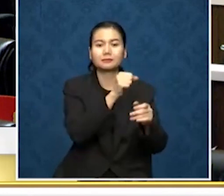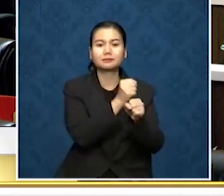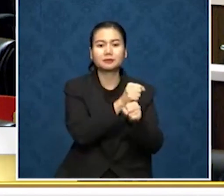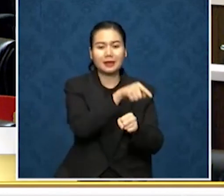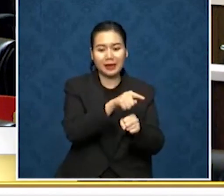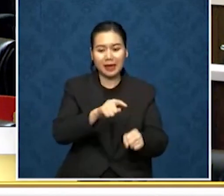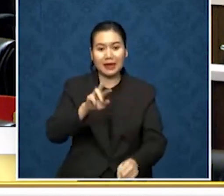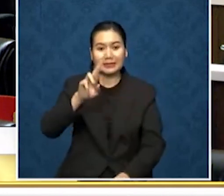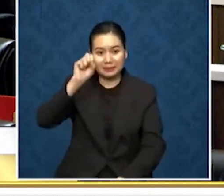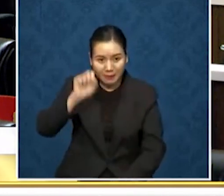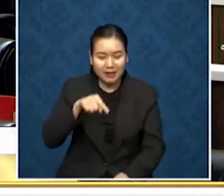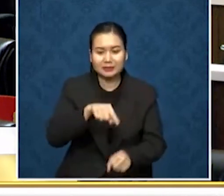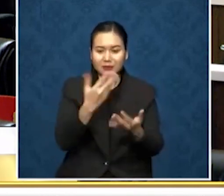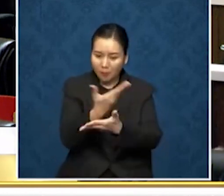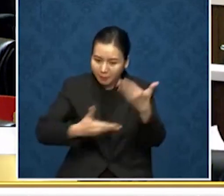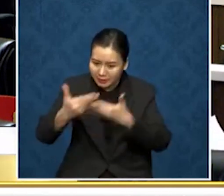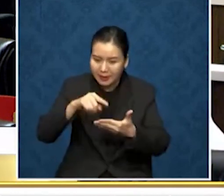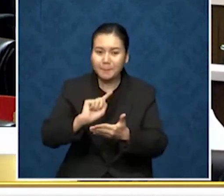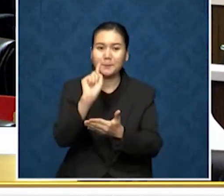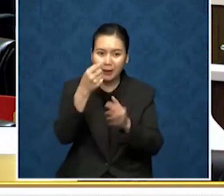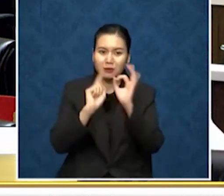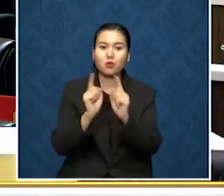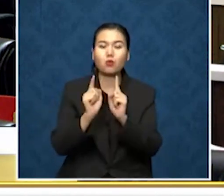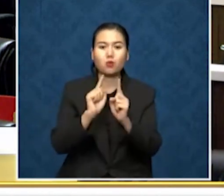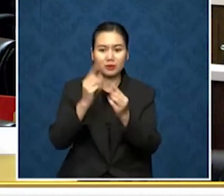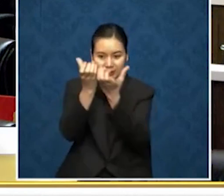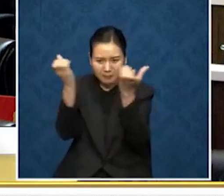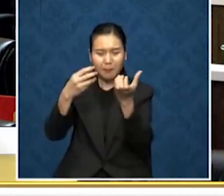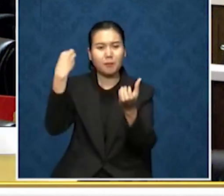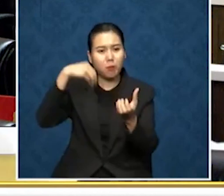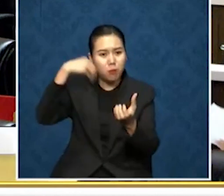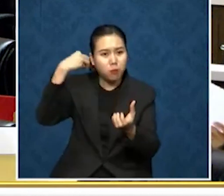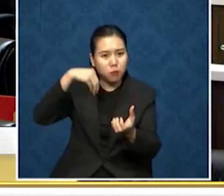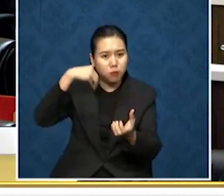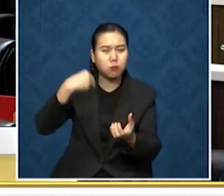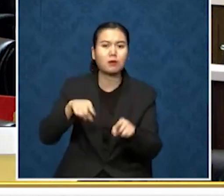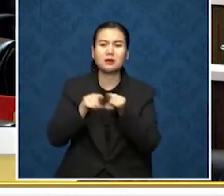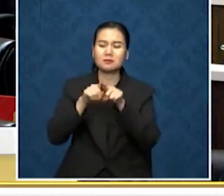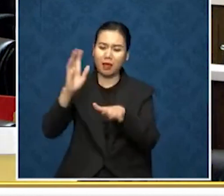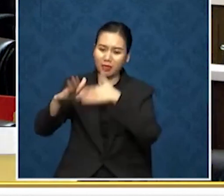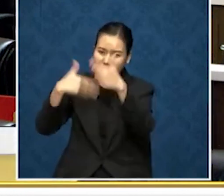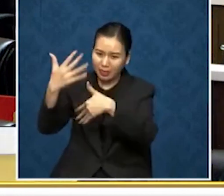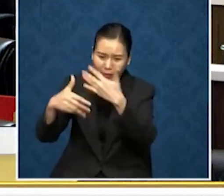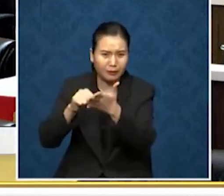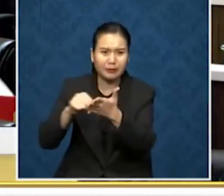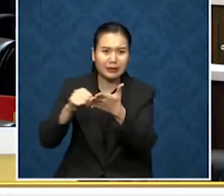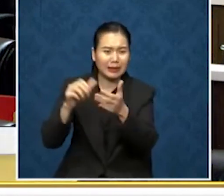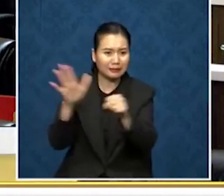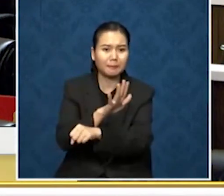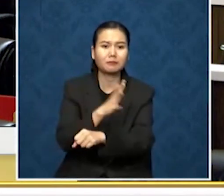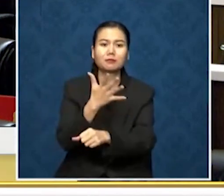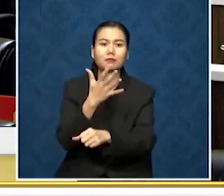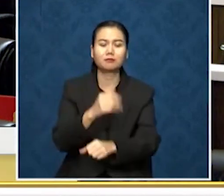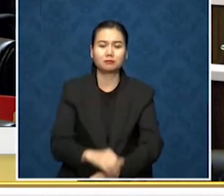ให้สภาแห่งนี้ต้องพิจารณาและพูดคุยกันกับเรื่องรัฐธรรมนูญอยู่บ่อยครั้งและไม่สามารถที่จะเดินหน้าแก้ปัญหาให้กับประชาชนได้อย่างเต็ม